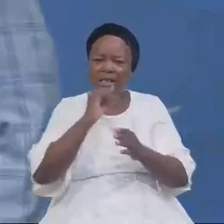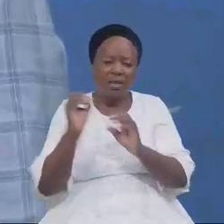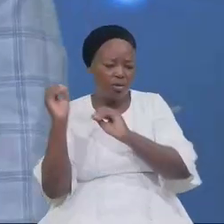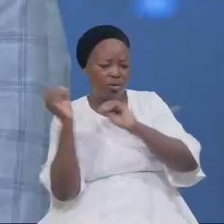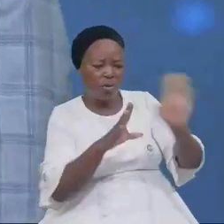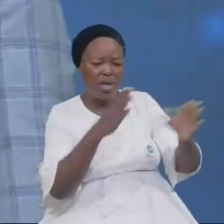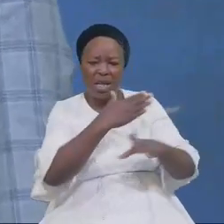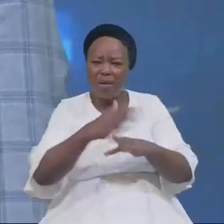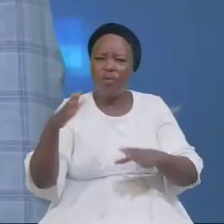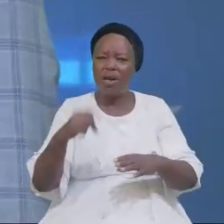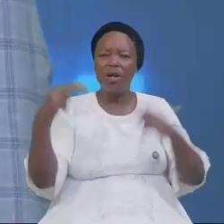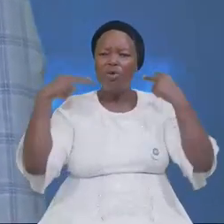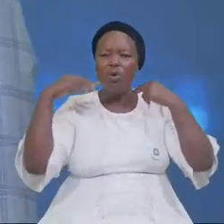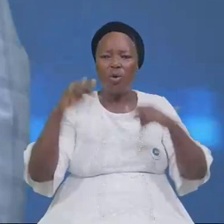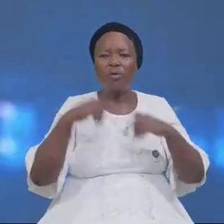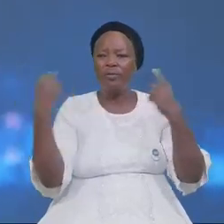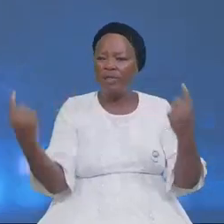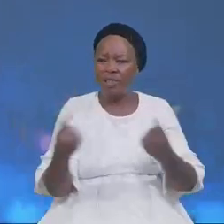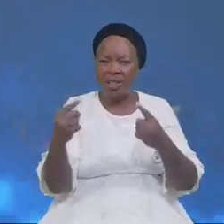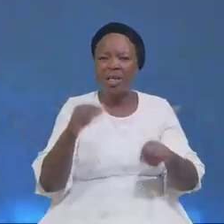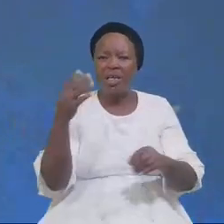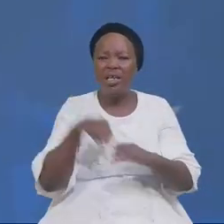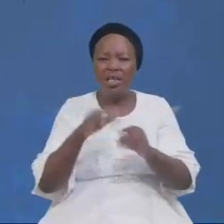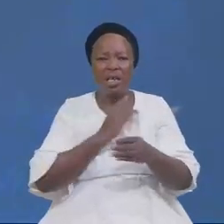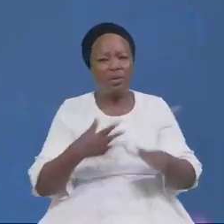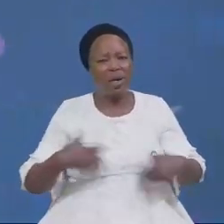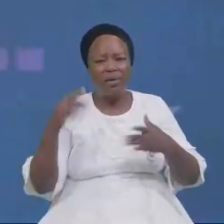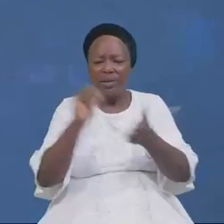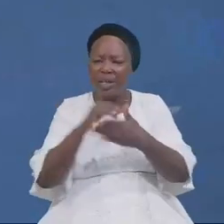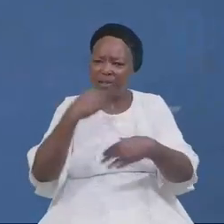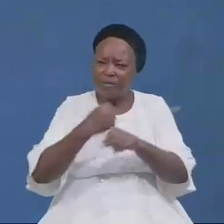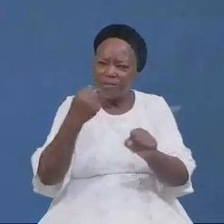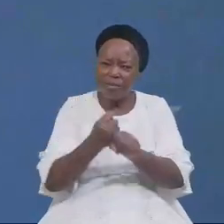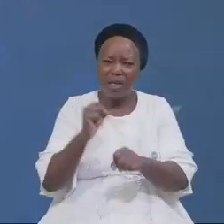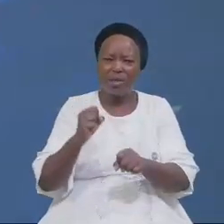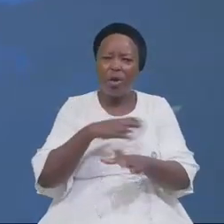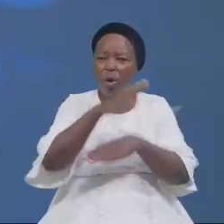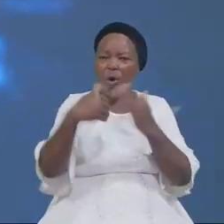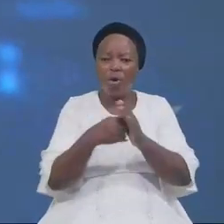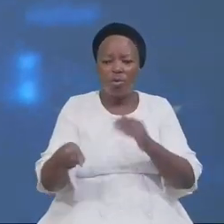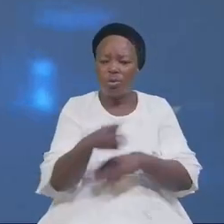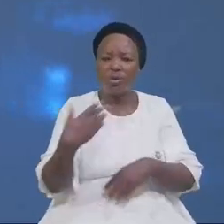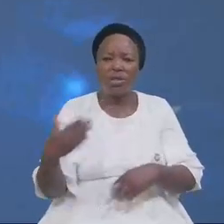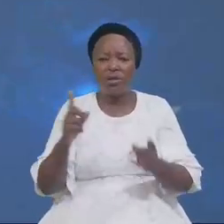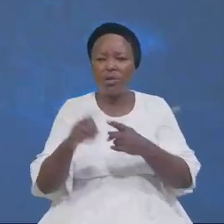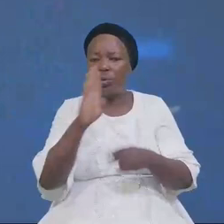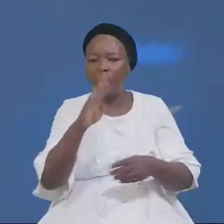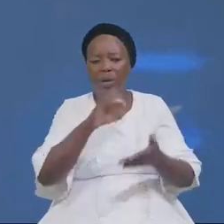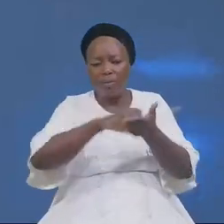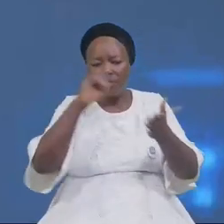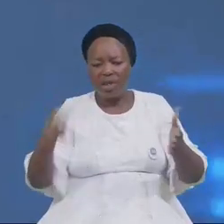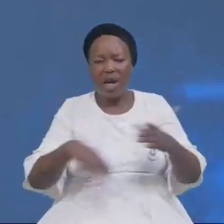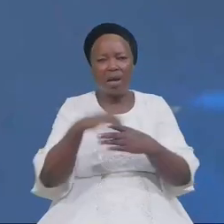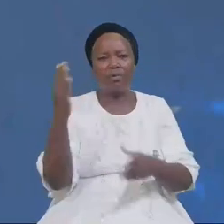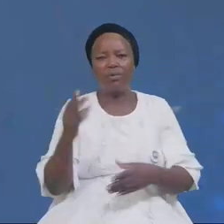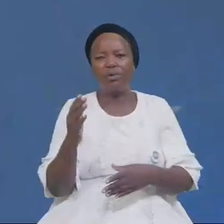et jeter les péchés, abandonner les péchés. Alors, ce qui fait que ces péchés sont